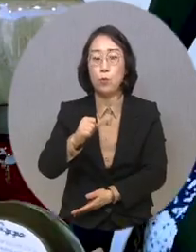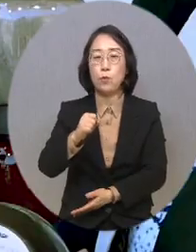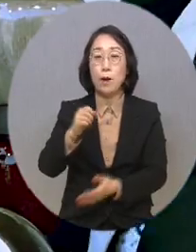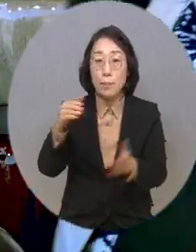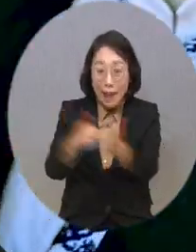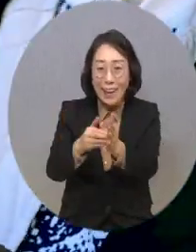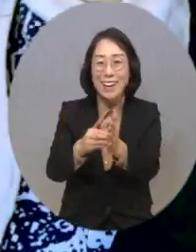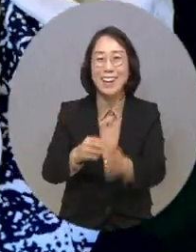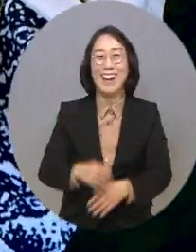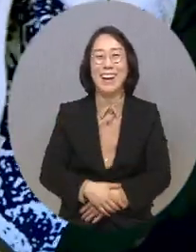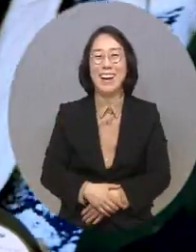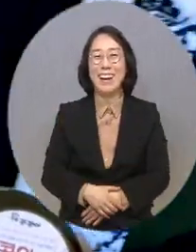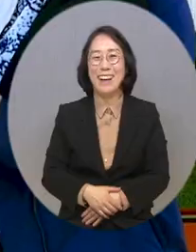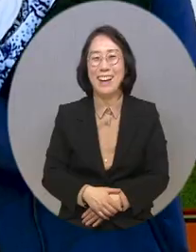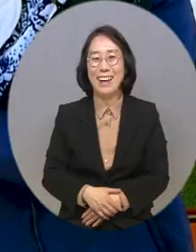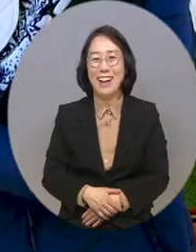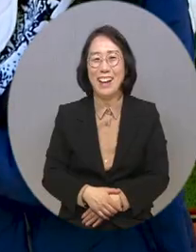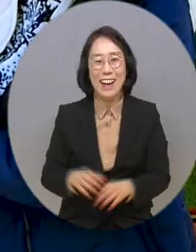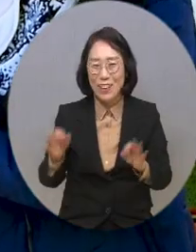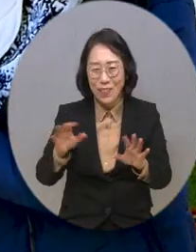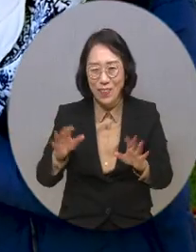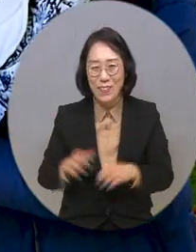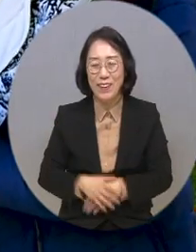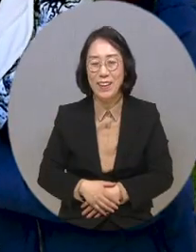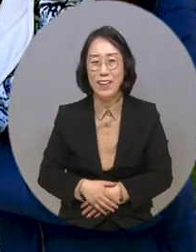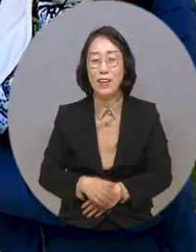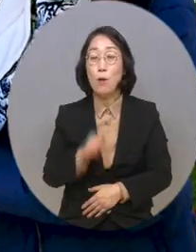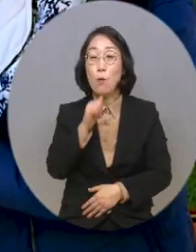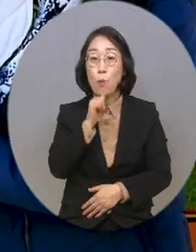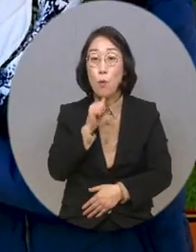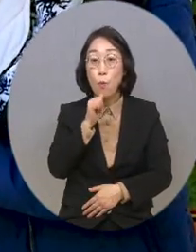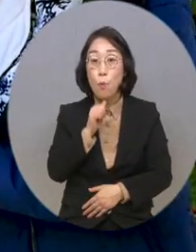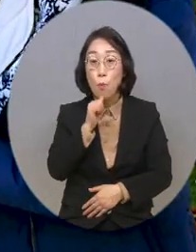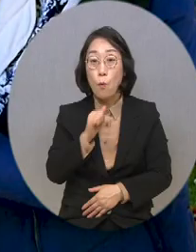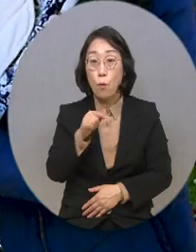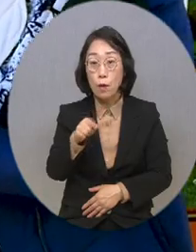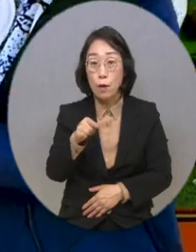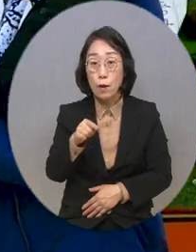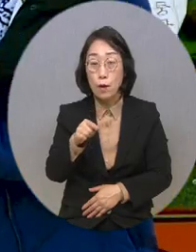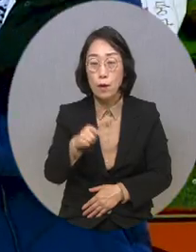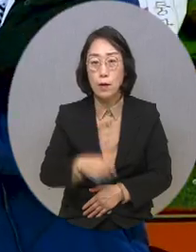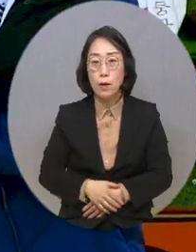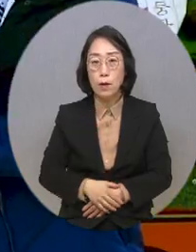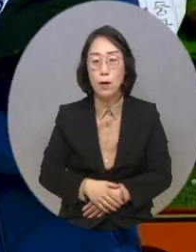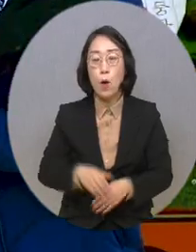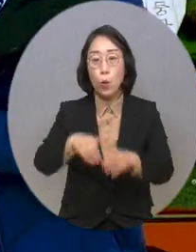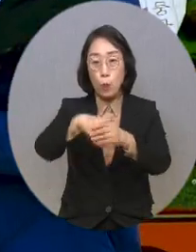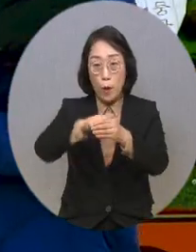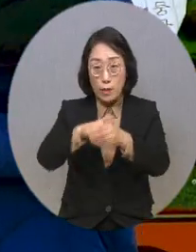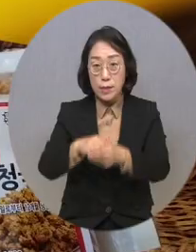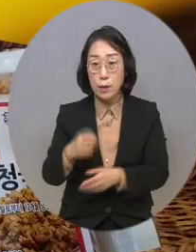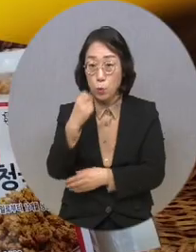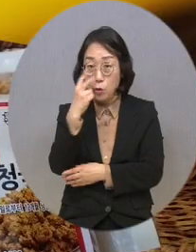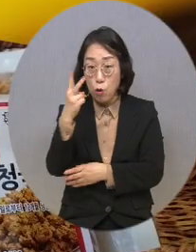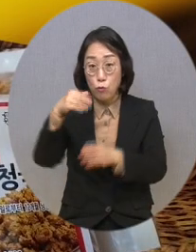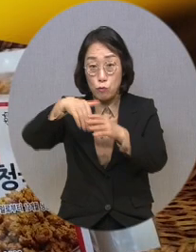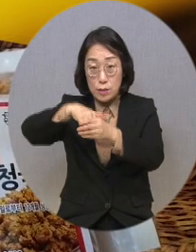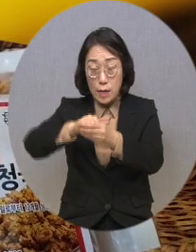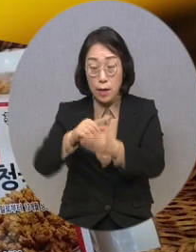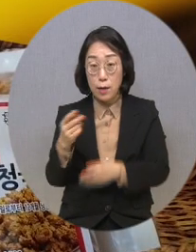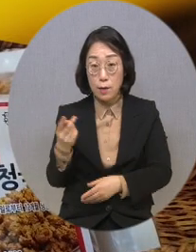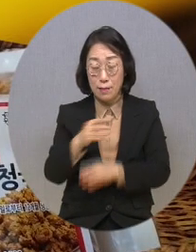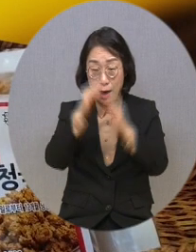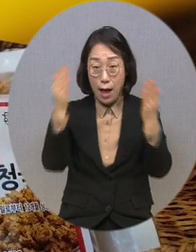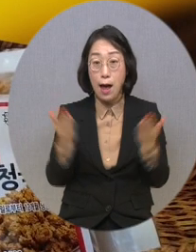청국장이나 아이고. 근데 이 콩콩이 청국장, 된장, 장 종류를 다 하시나 봐요. 둘이서